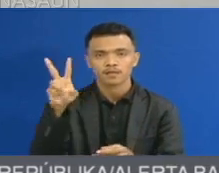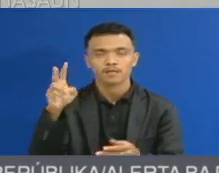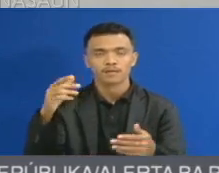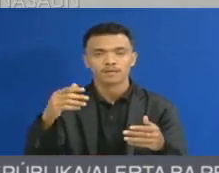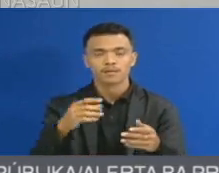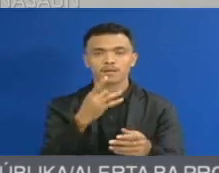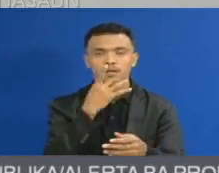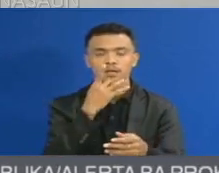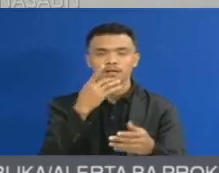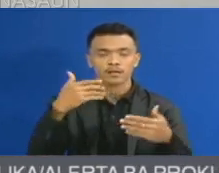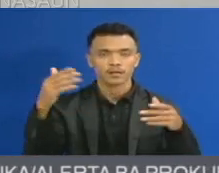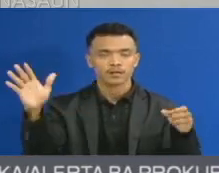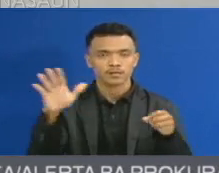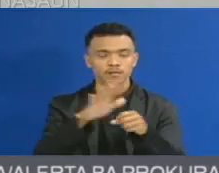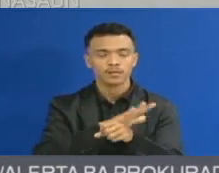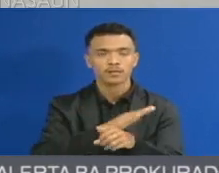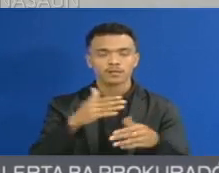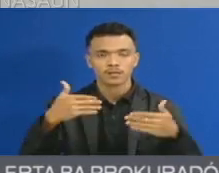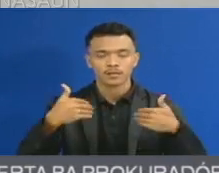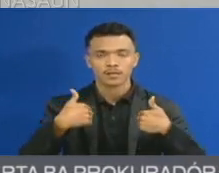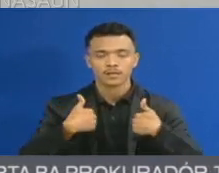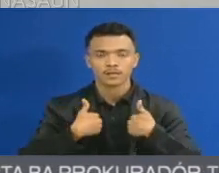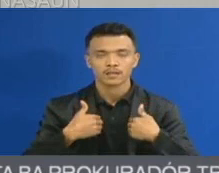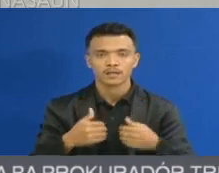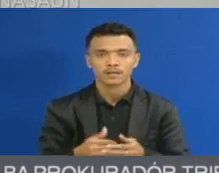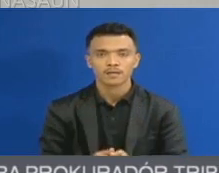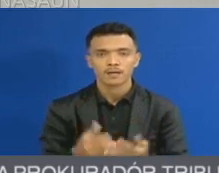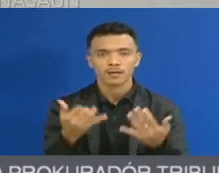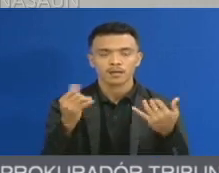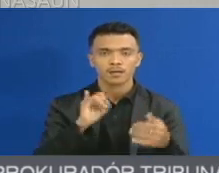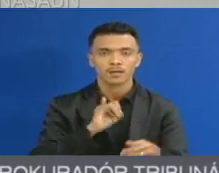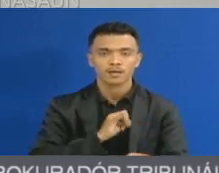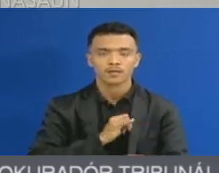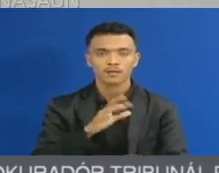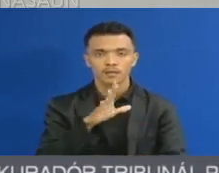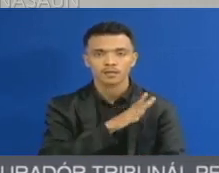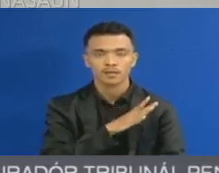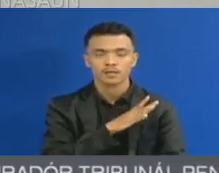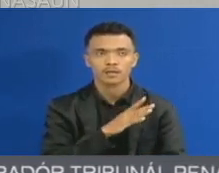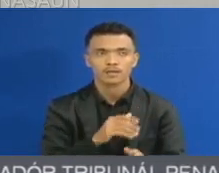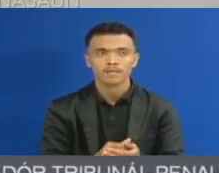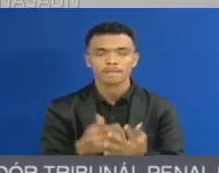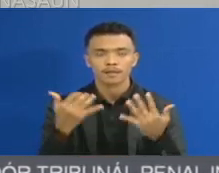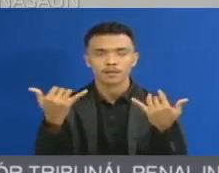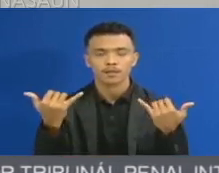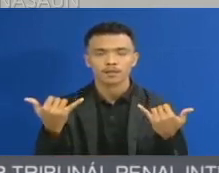kla ya ai kumpletu sasan umalaran ho dafor alat kumpletu au hin helade nem ak to